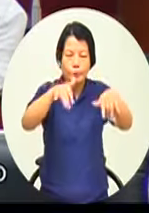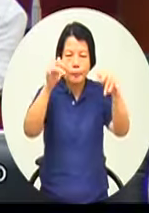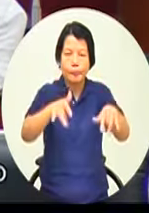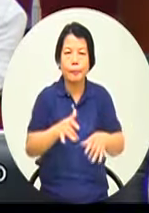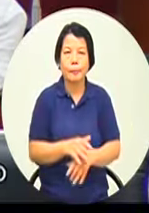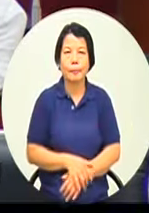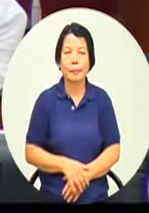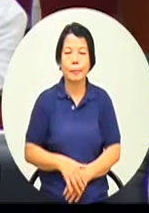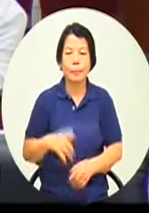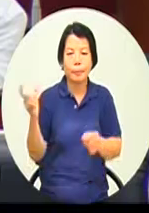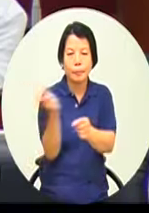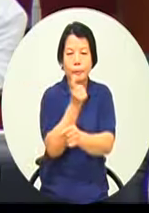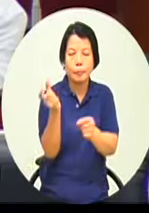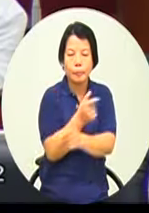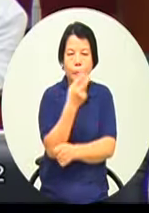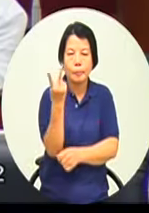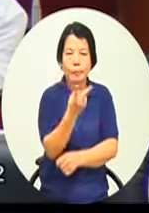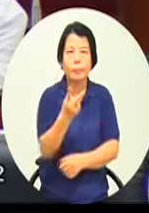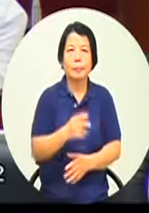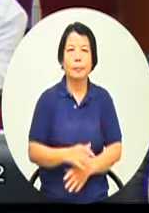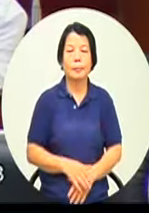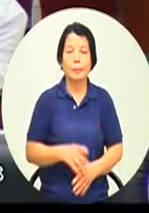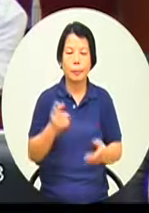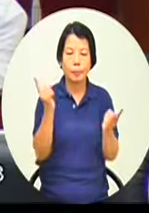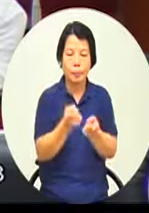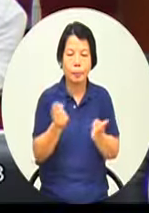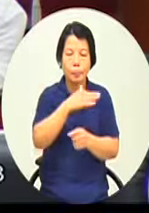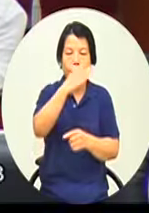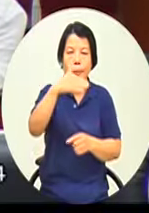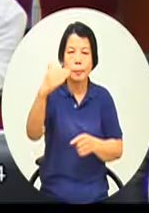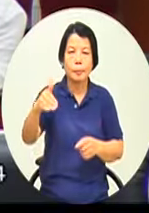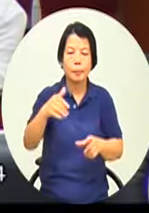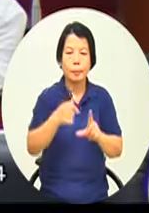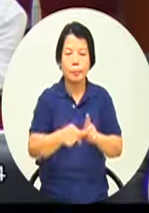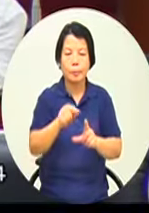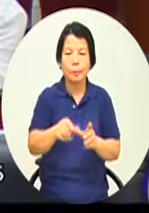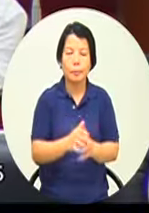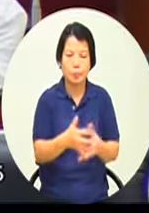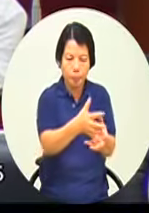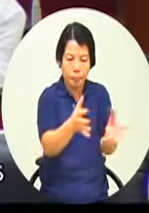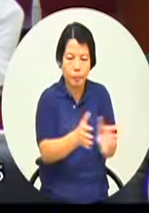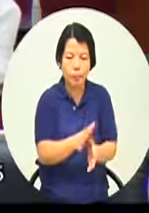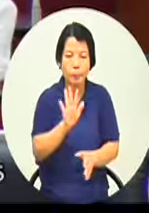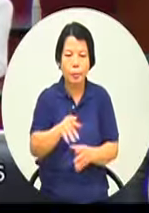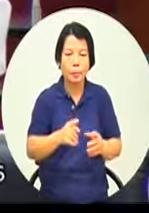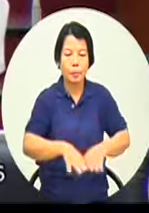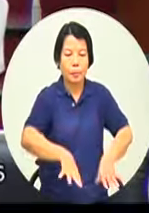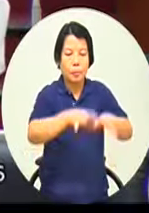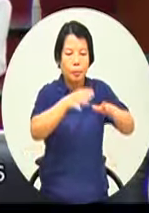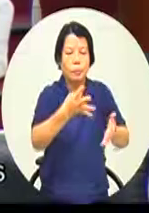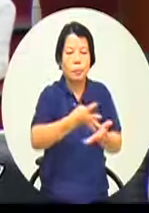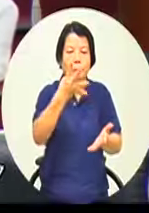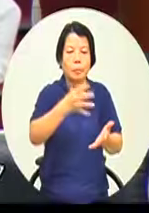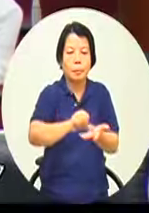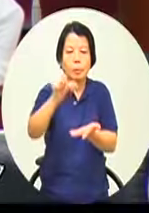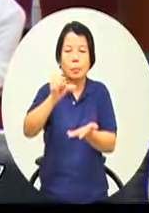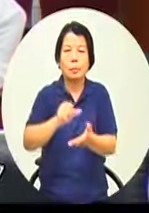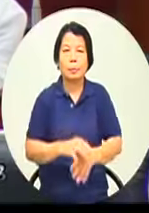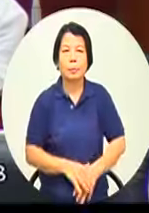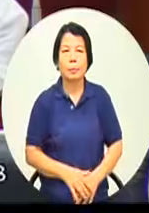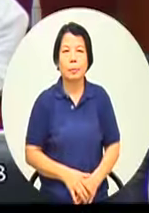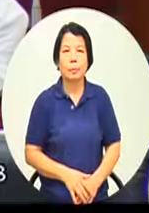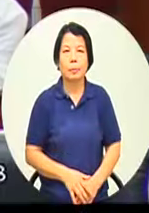还是两次的台风，在古山区部分区域吼，有人说淹四次，有人淹五次，